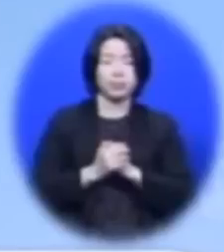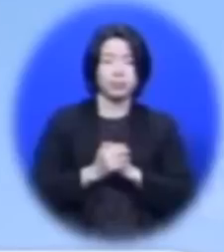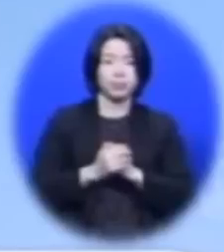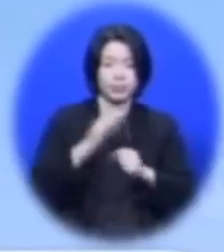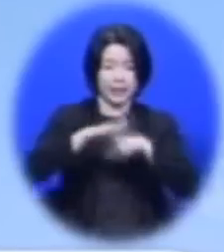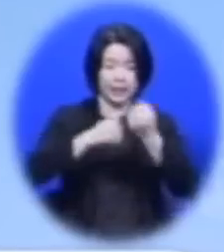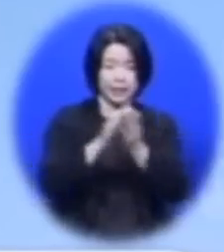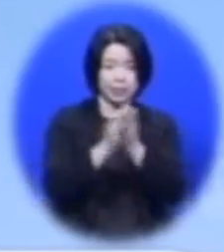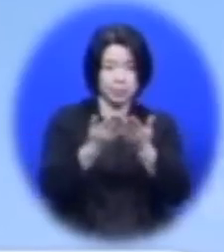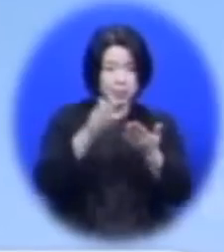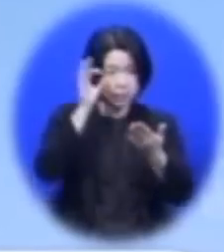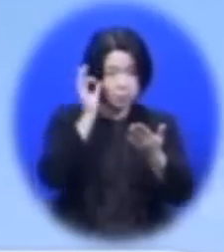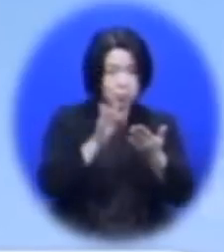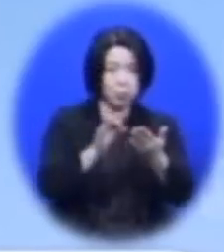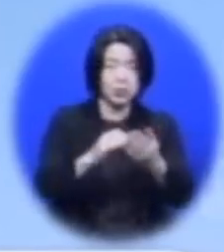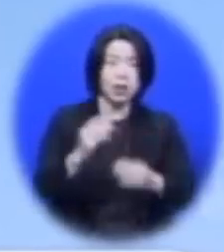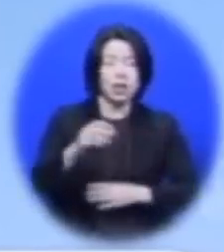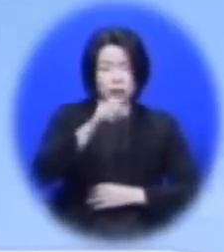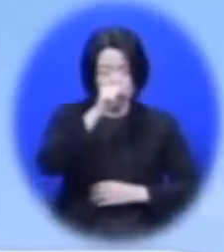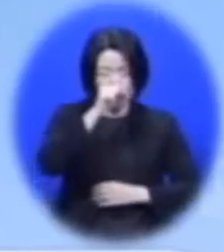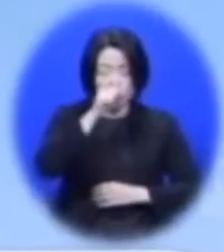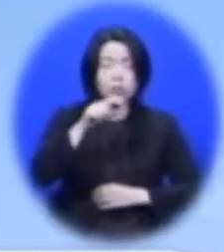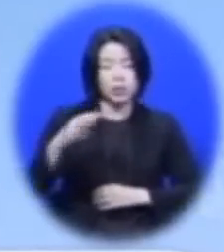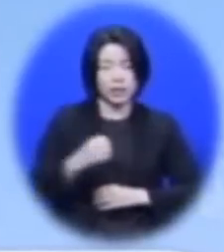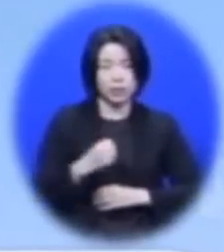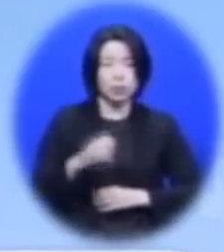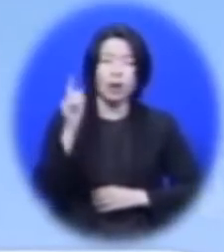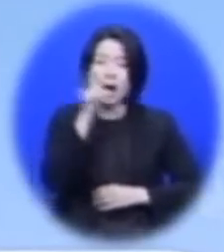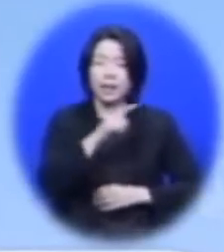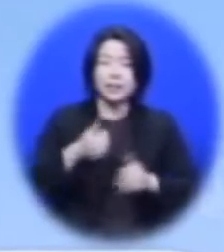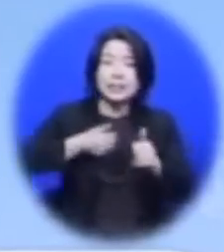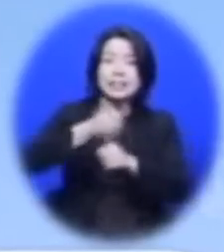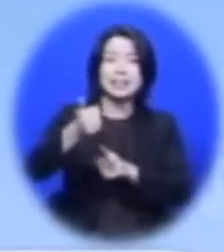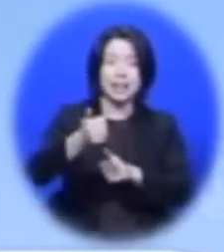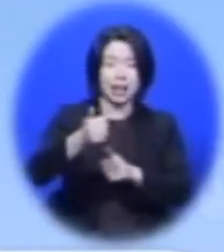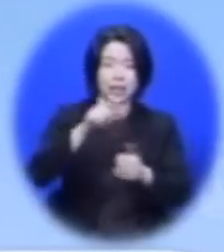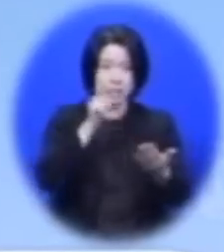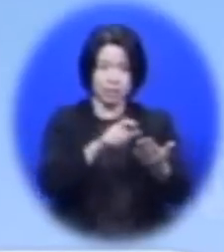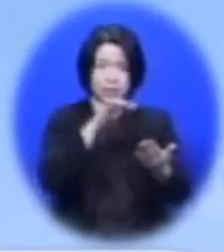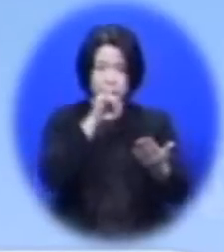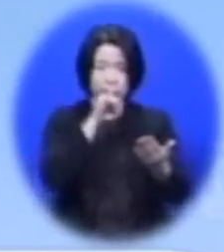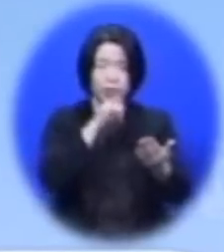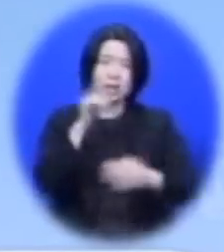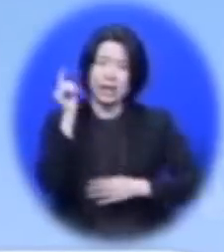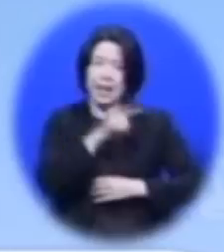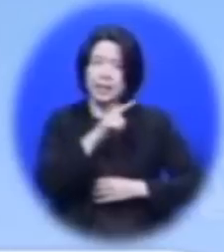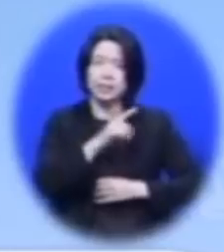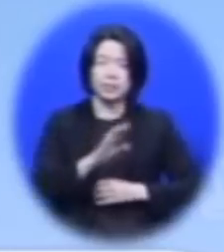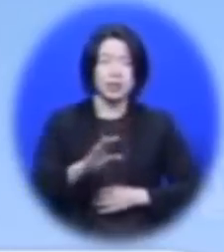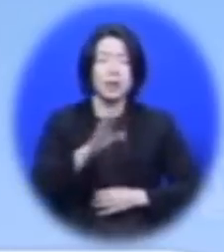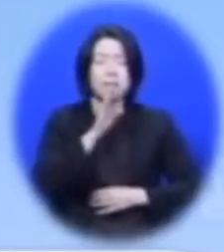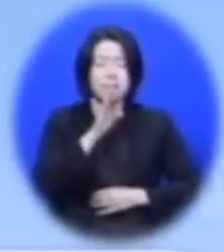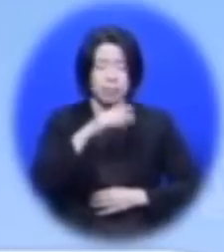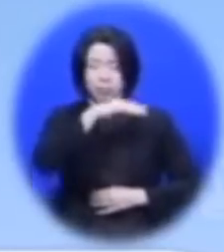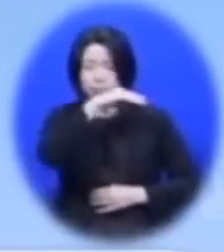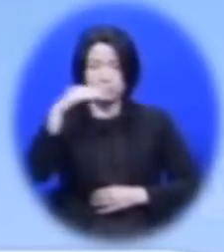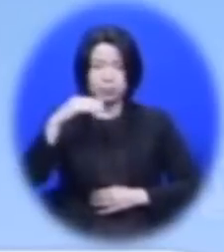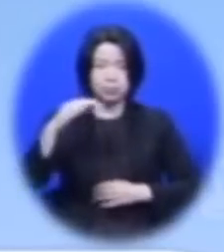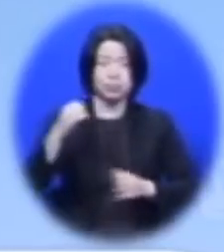성경에 보면 선으로 악을 이기라고 그랬어요. 악은 반드시 바로 잡아야